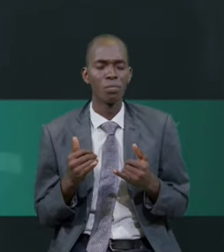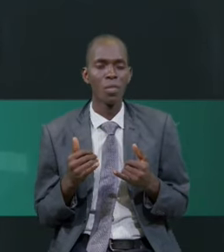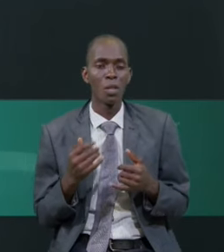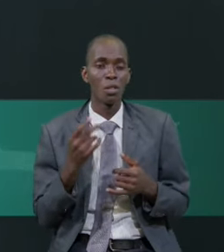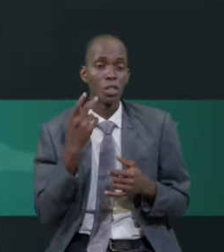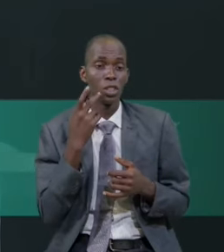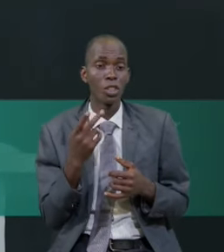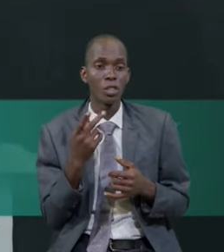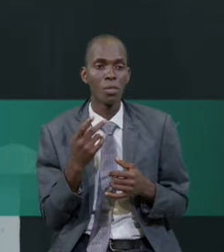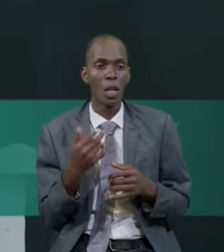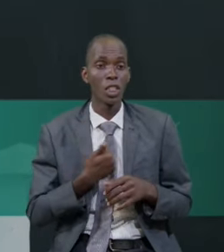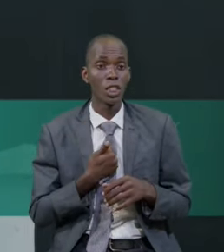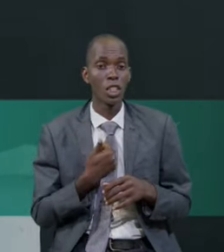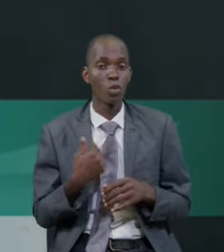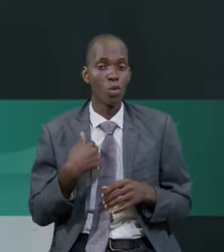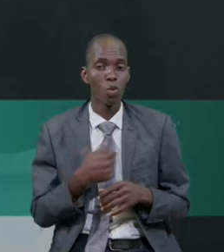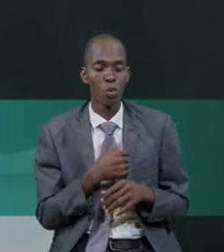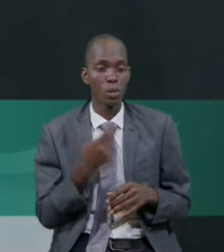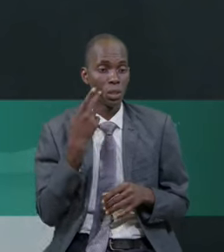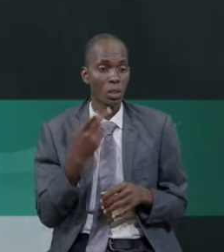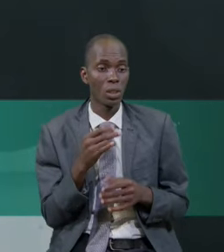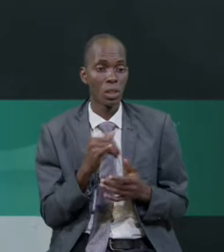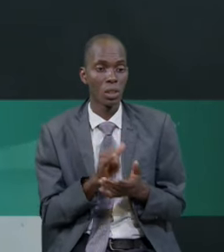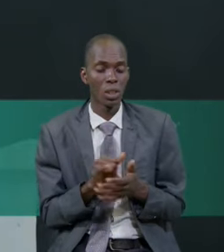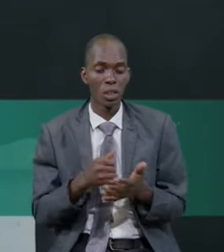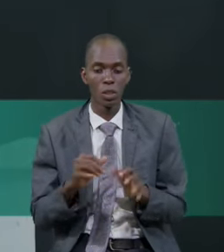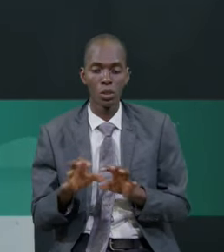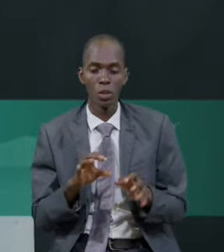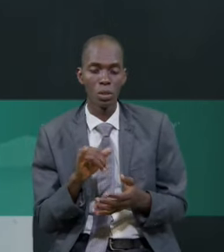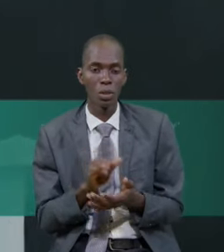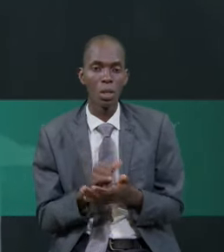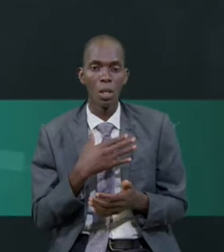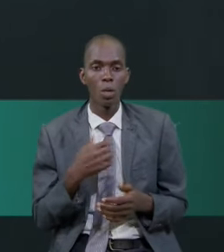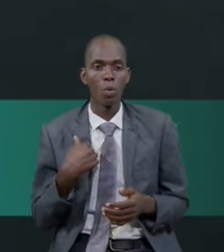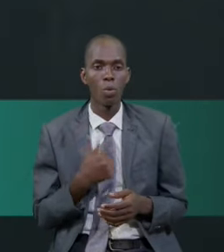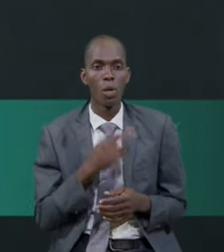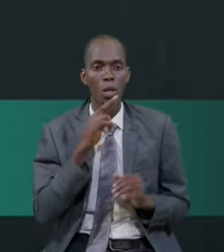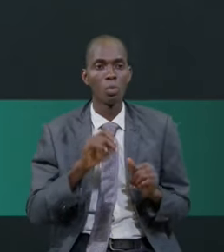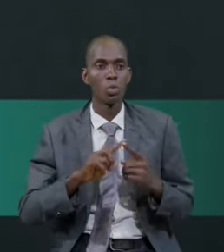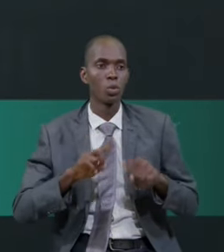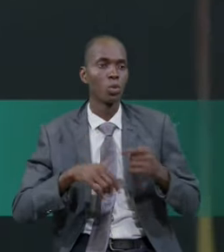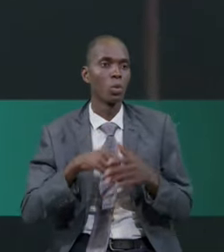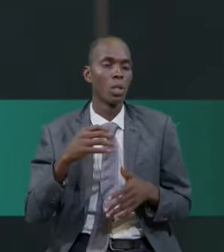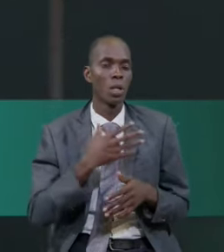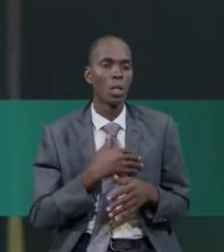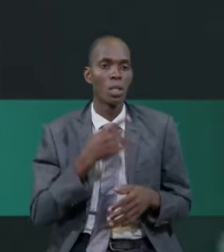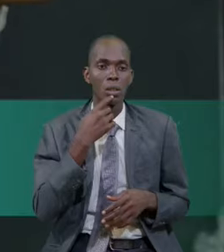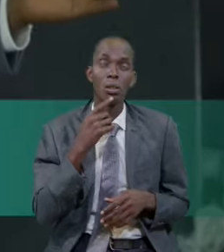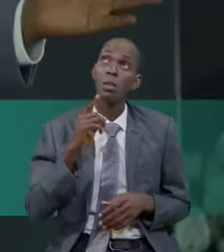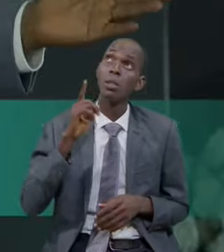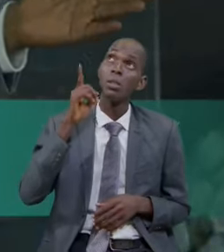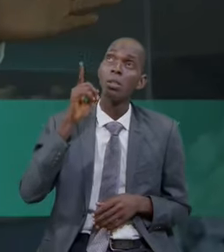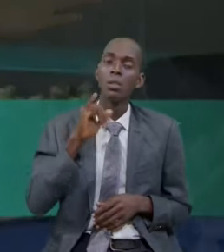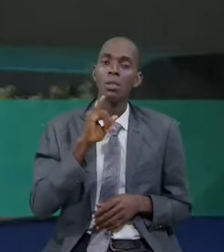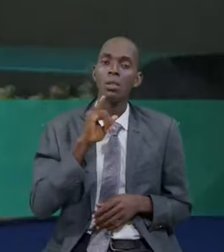le fait. Et nous sommes en mesure d'aller dire, le voici. Je ne suis pas